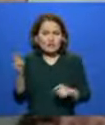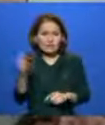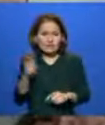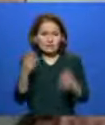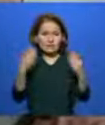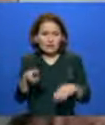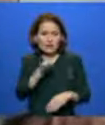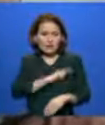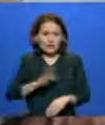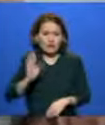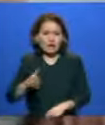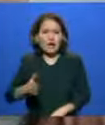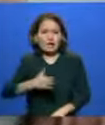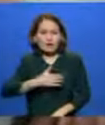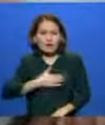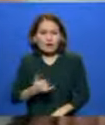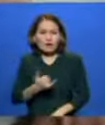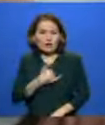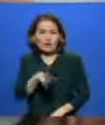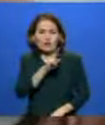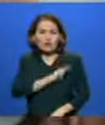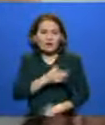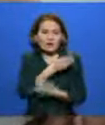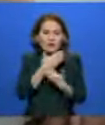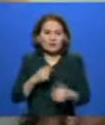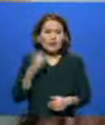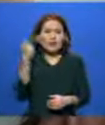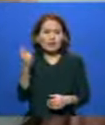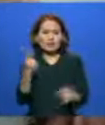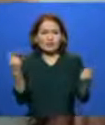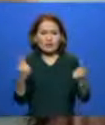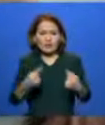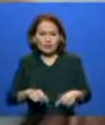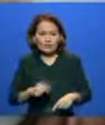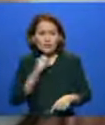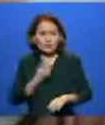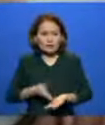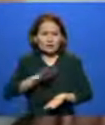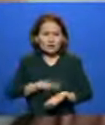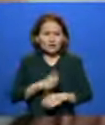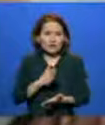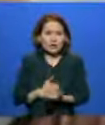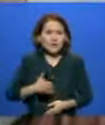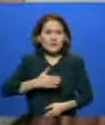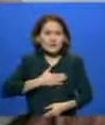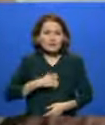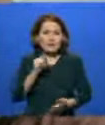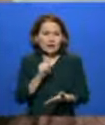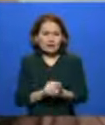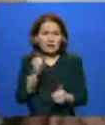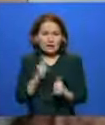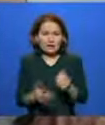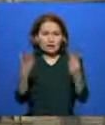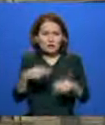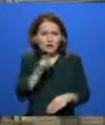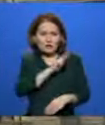Мен қазір жұмыс іздеп таппай жүрмін. Барлық салаларда экономикалық қиындықтар туындап жатыр. Соның салдарынан барды қанағат тұтып, ақшаны